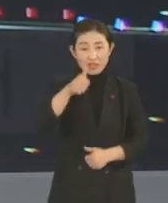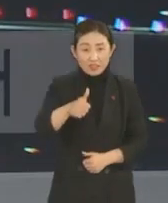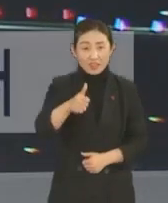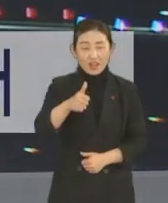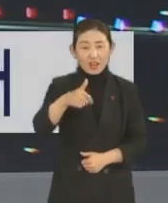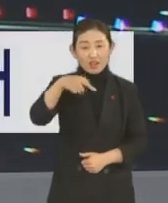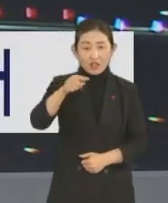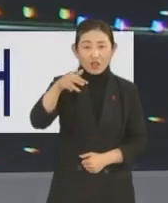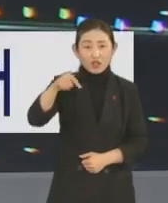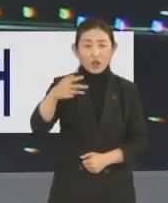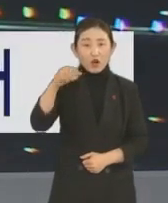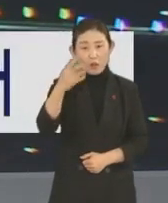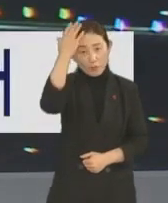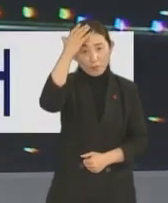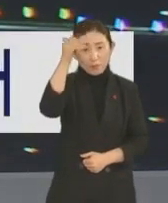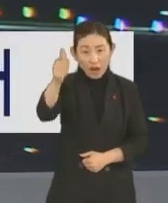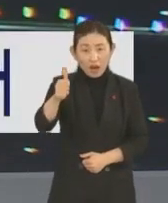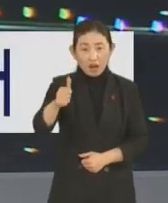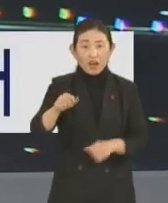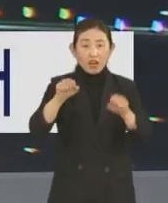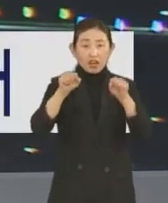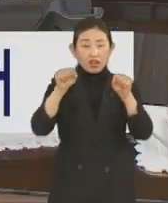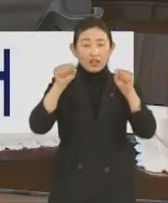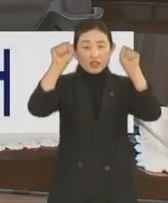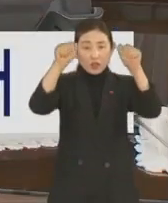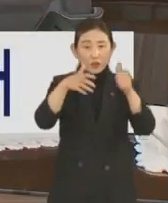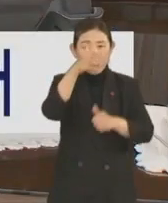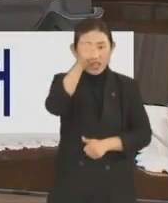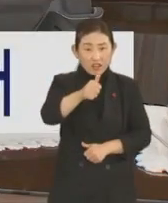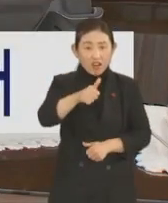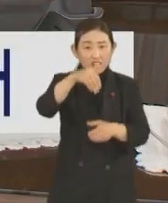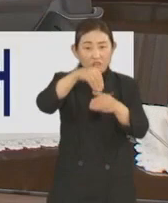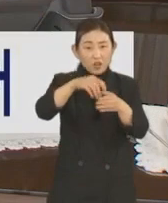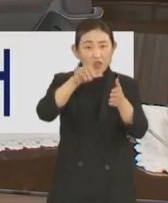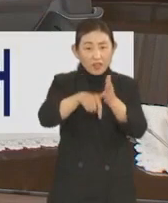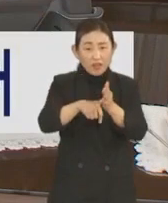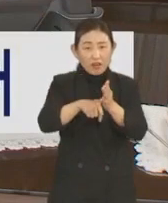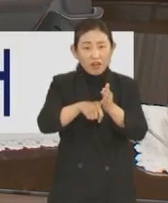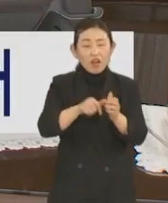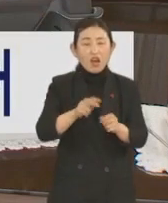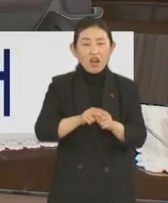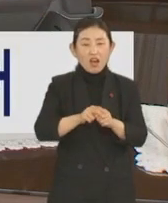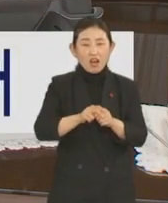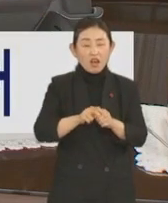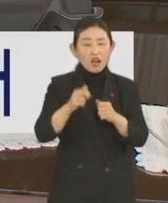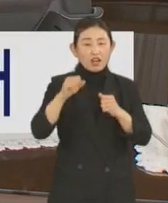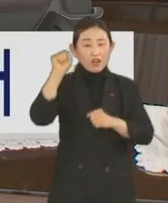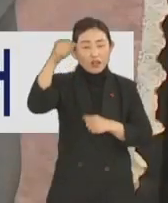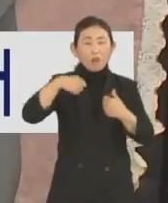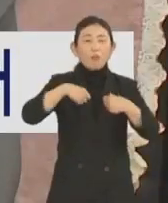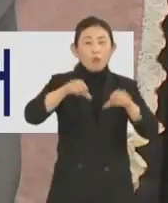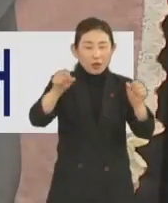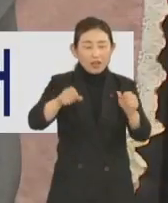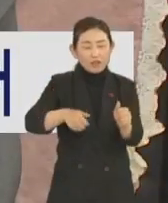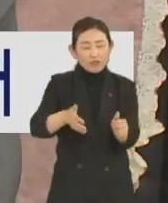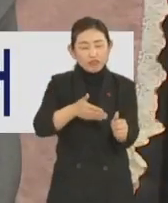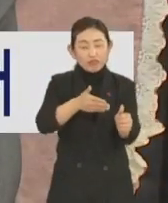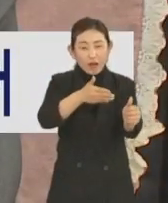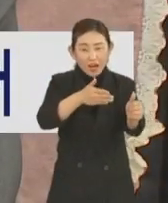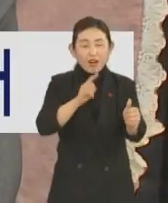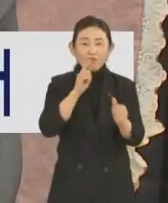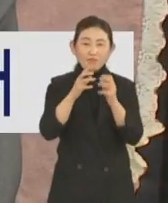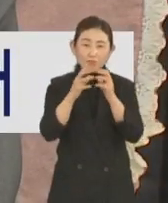서철모 서구청장이 구 체육회장 선거 입후보자에게 사퇴를 종용했다는 폭로가 나와 논란이 예상됩니다 대전